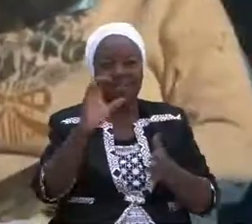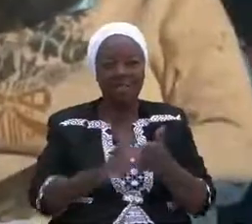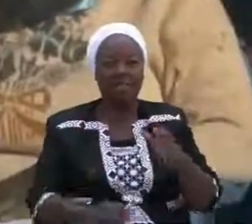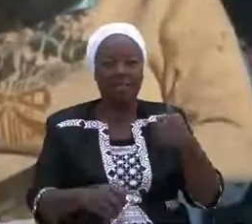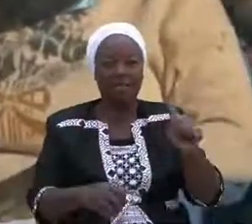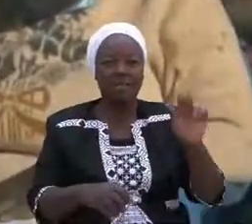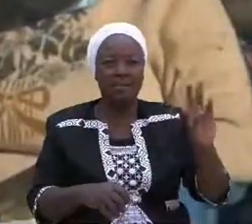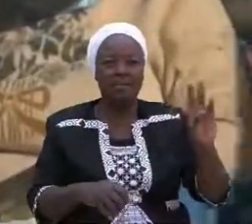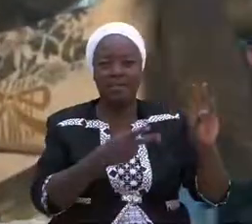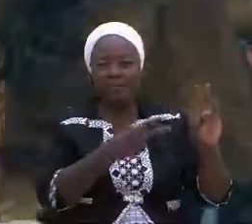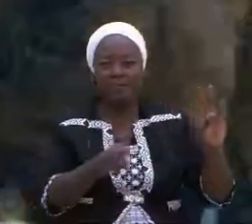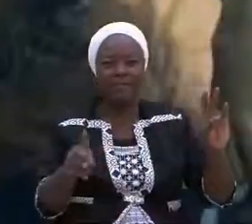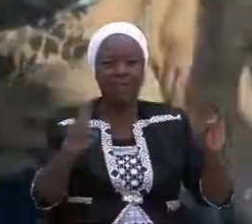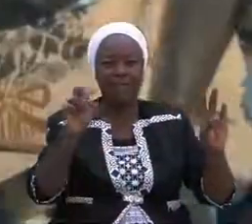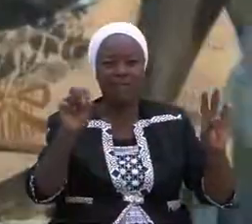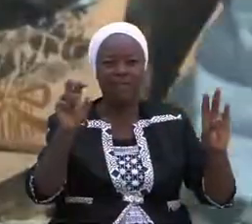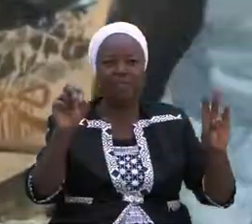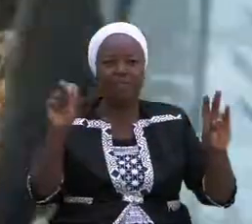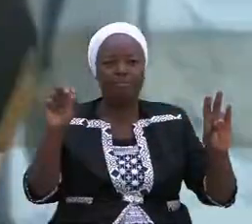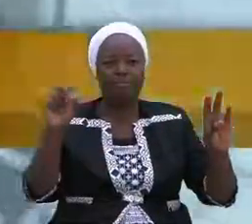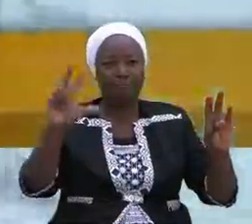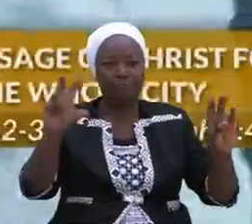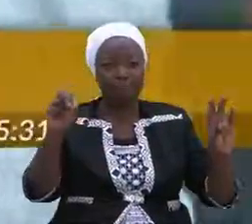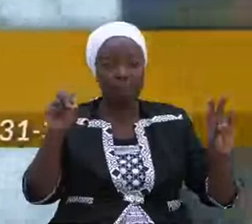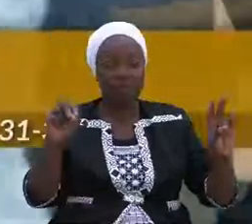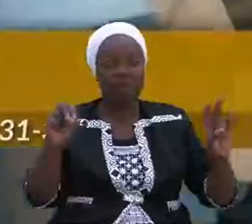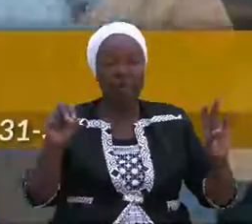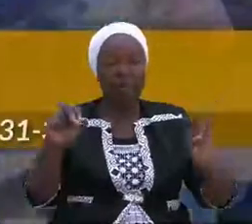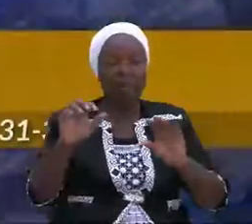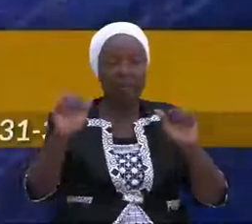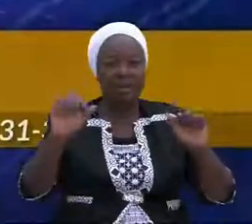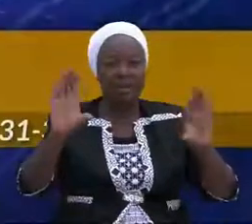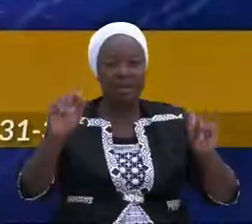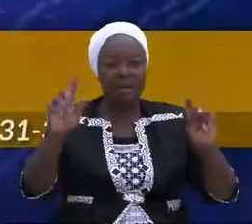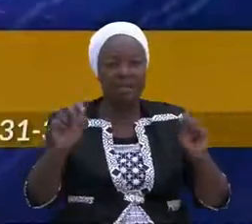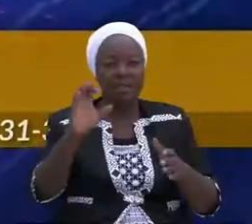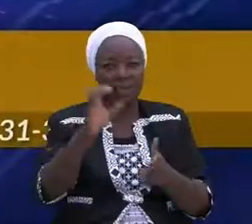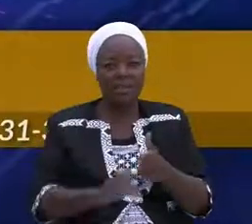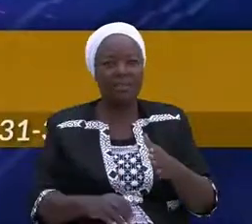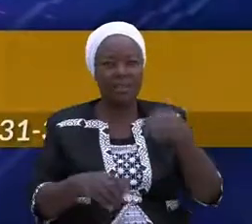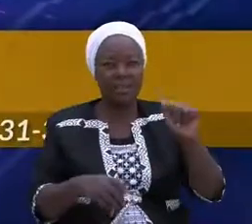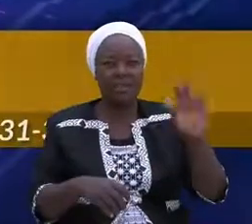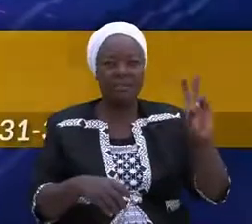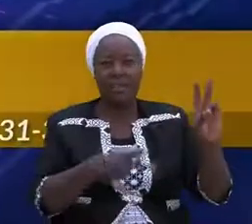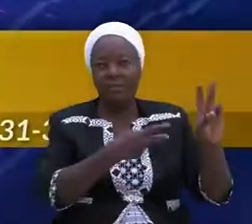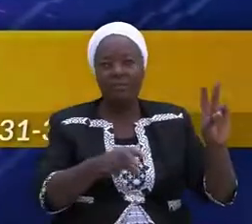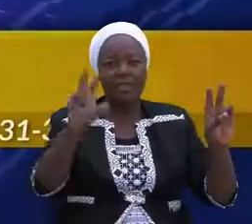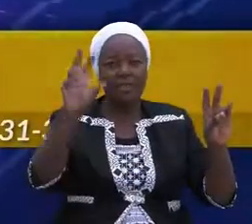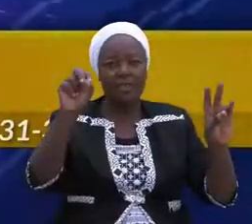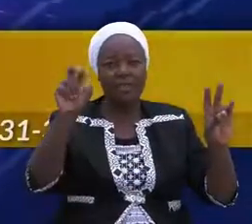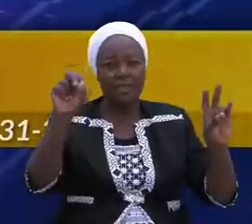Acte 17, verset 30. Acte 17,